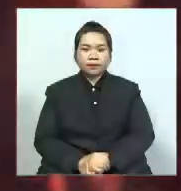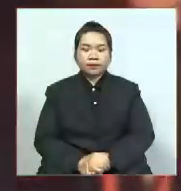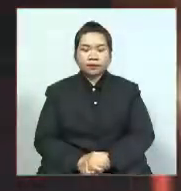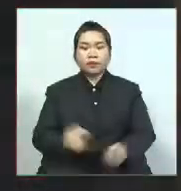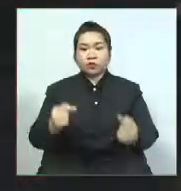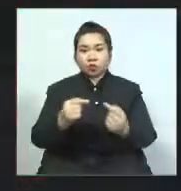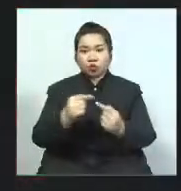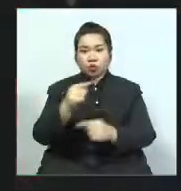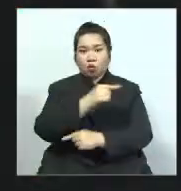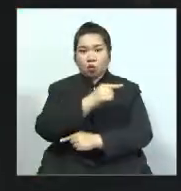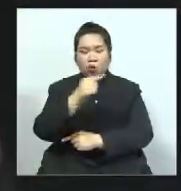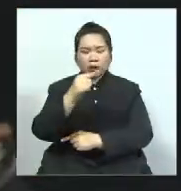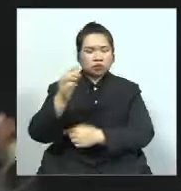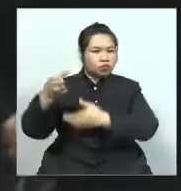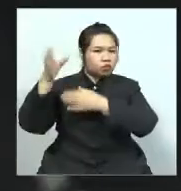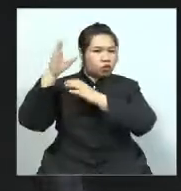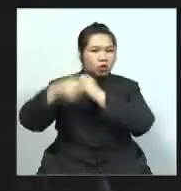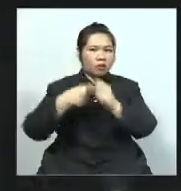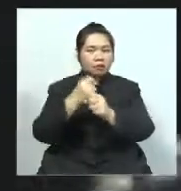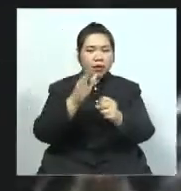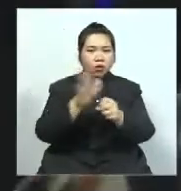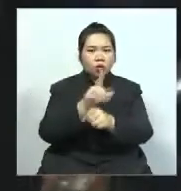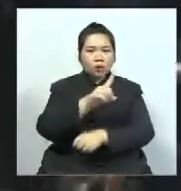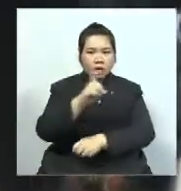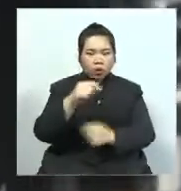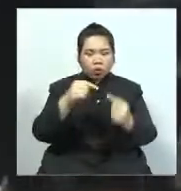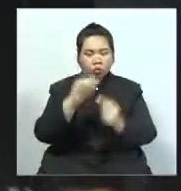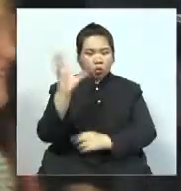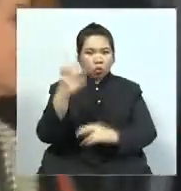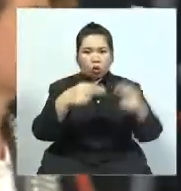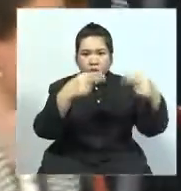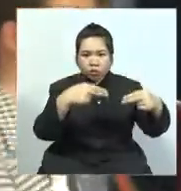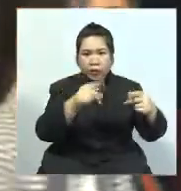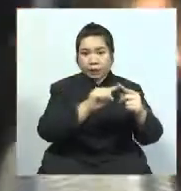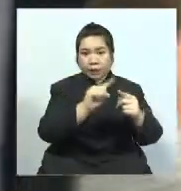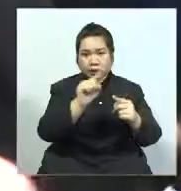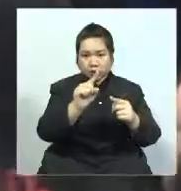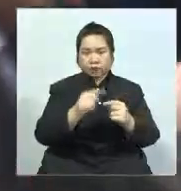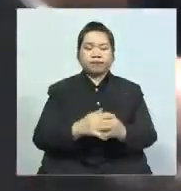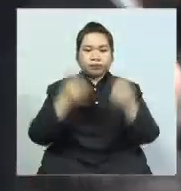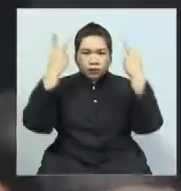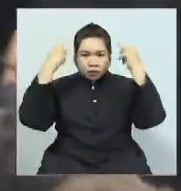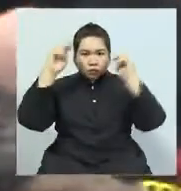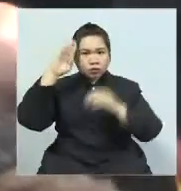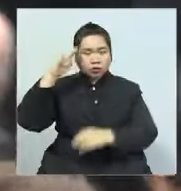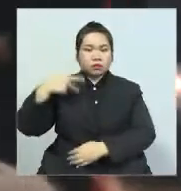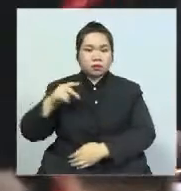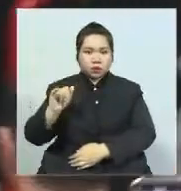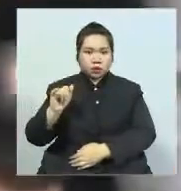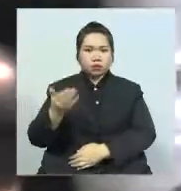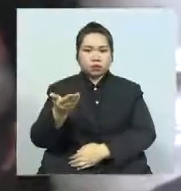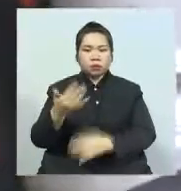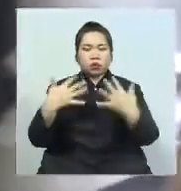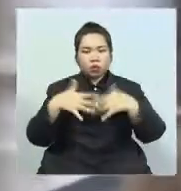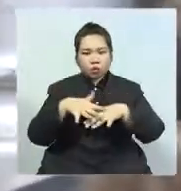ในงานวันรำลึกครบรอบ100ปีการยุติสงครามโลกครั้งที่1พลเอกประยุทธ์จันทร์โอชานายกรัฐมนตรีได้เข้